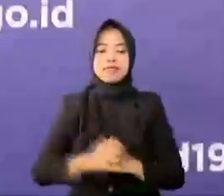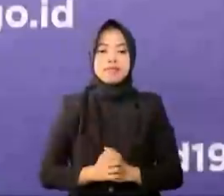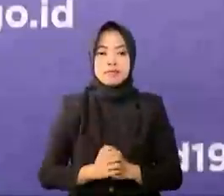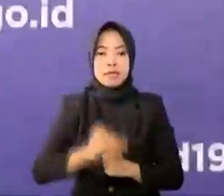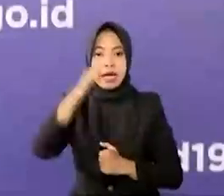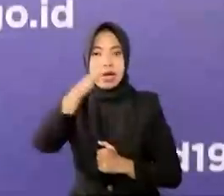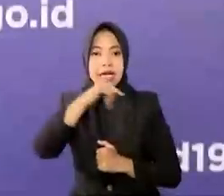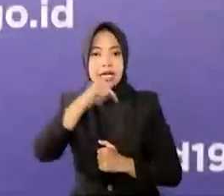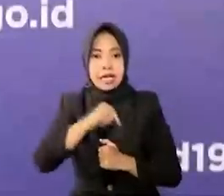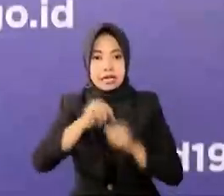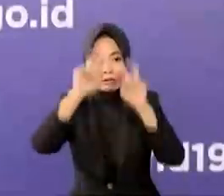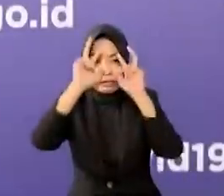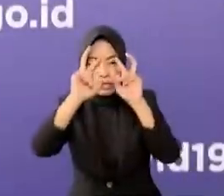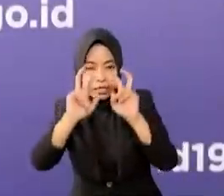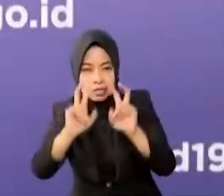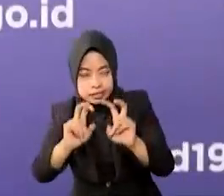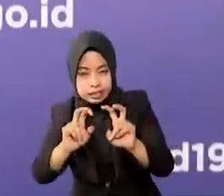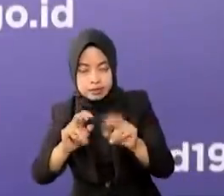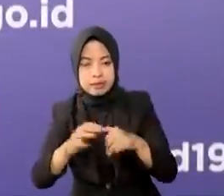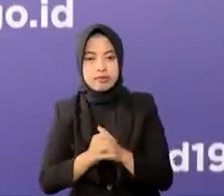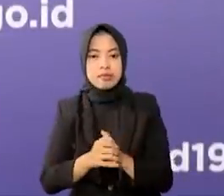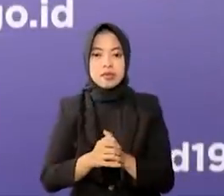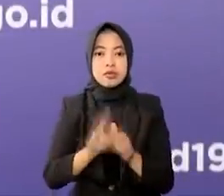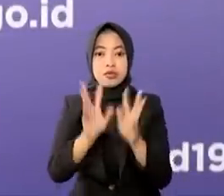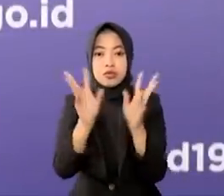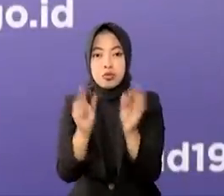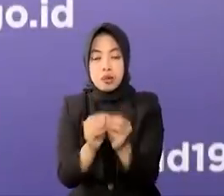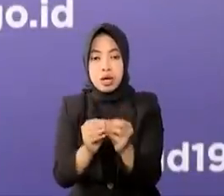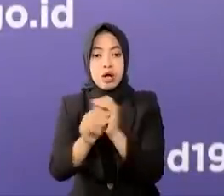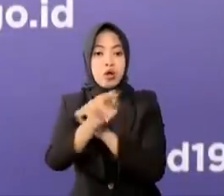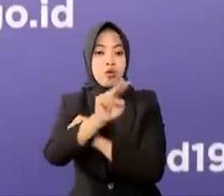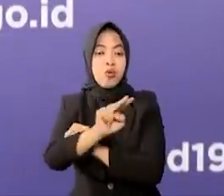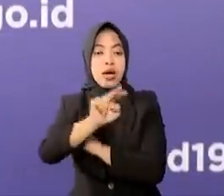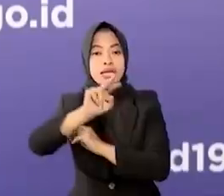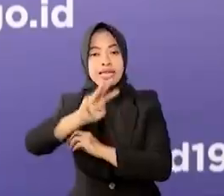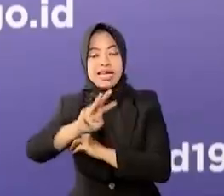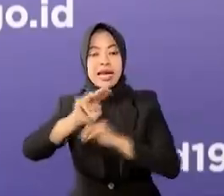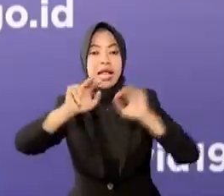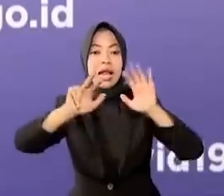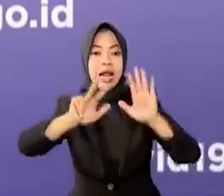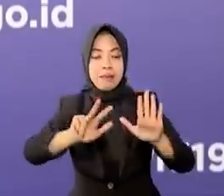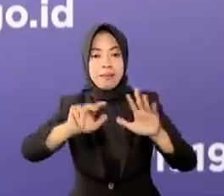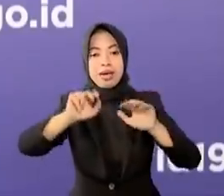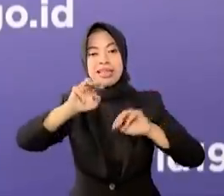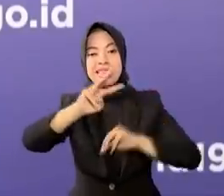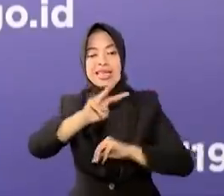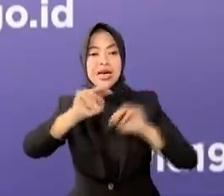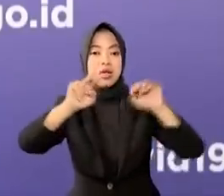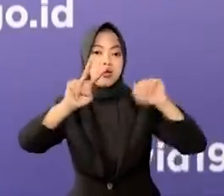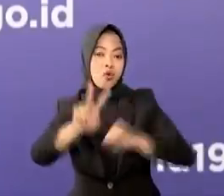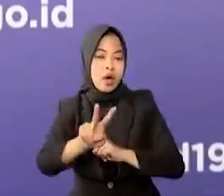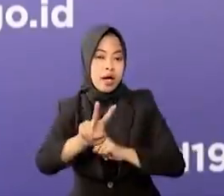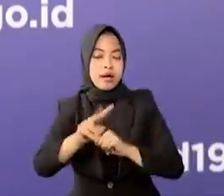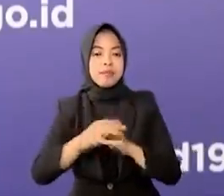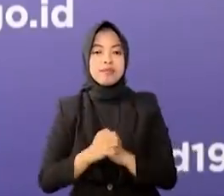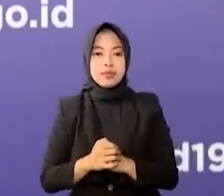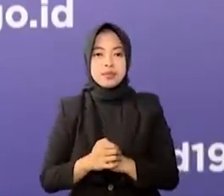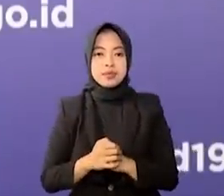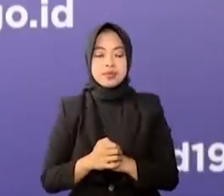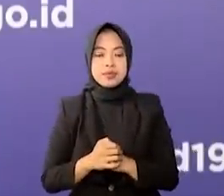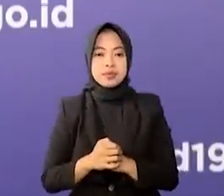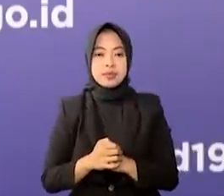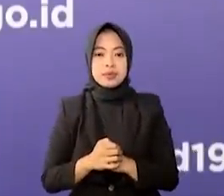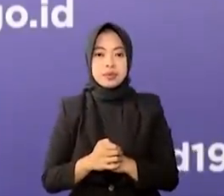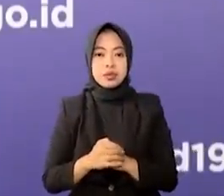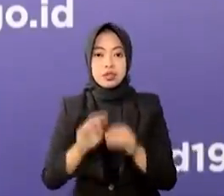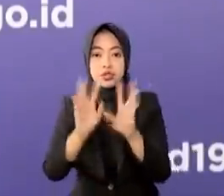Hai hari ini kami melakukan pemeriksaan spesimen sebanyak 23800 32 spesimen